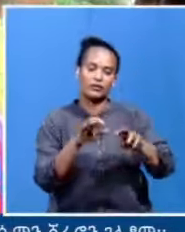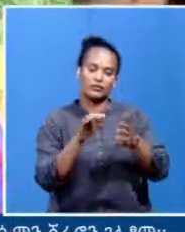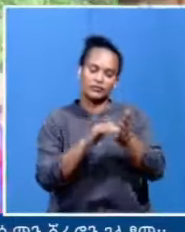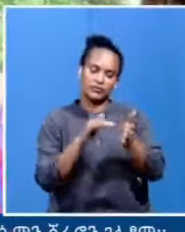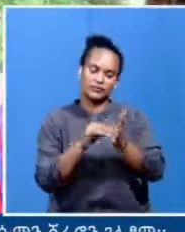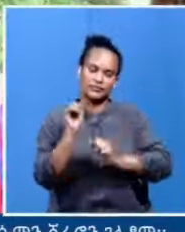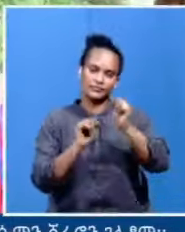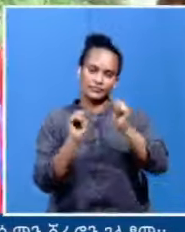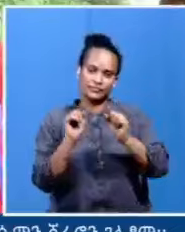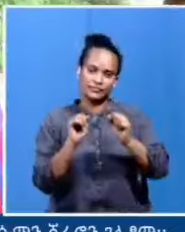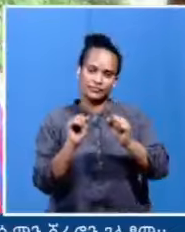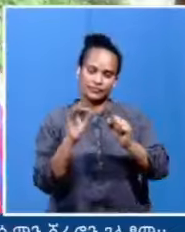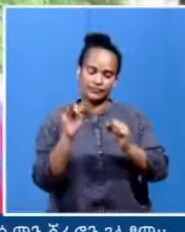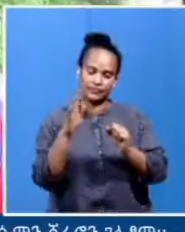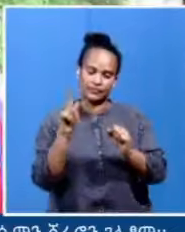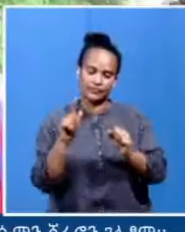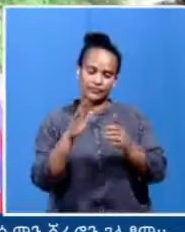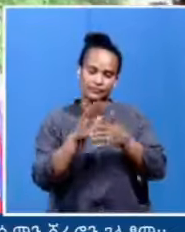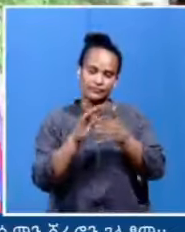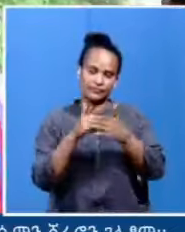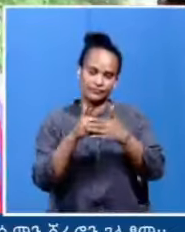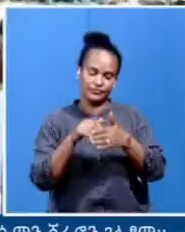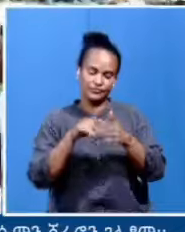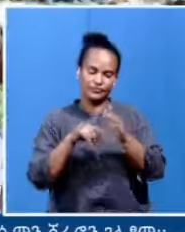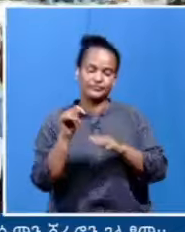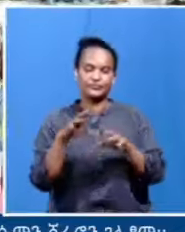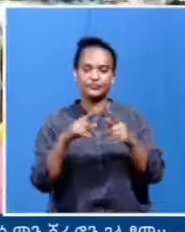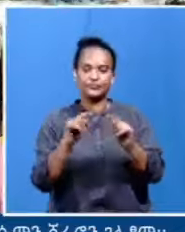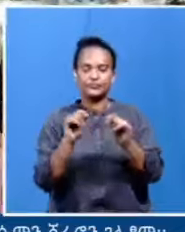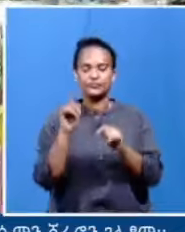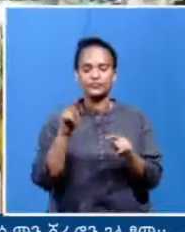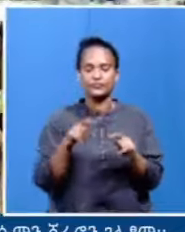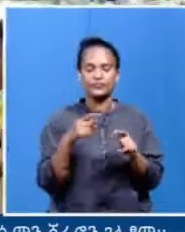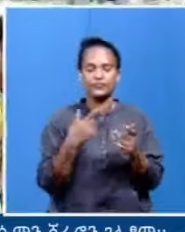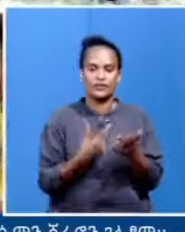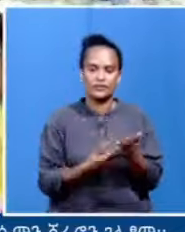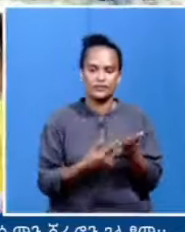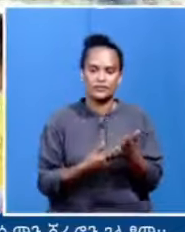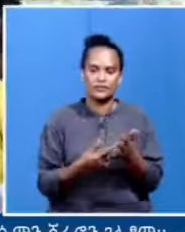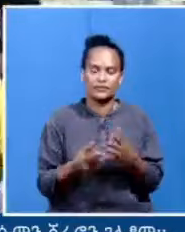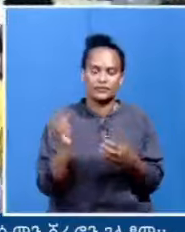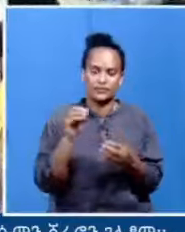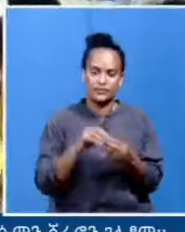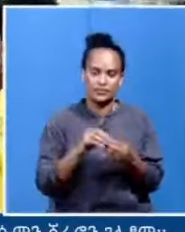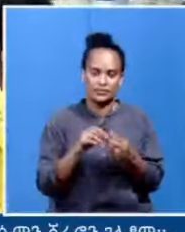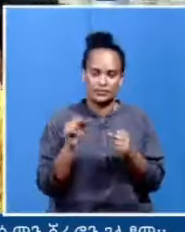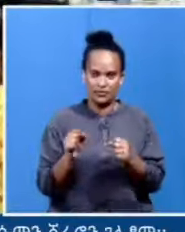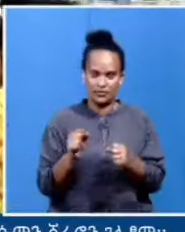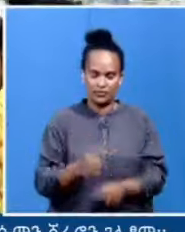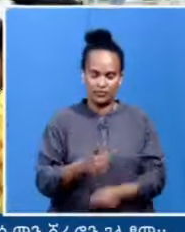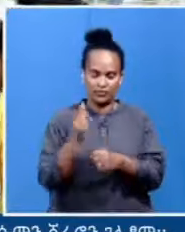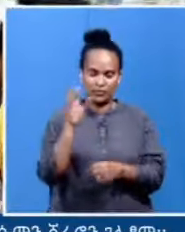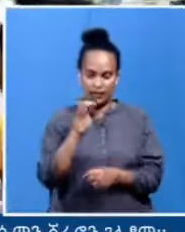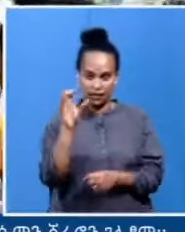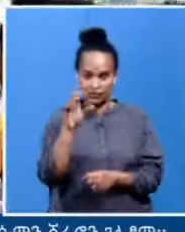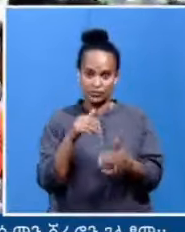ተደጋጋሚ ውድድር እውን ካብ ፌደሬሽን ኩዕሶ ኢድ ተደጋጋሚ ውድድር ተዝካየድ ክቐፅል ክኸል እኒሄ። ካብዚ ብዝዘለለ ተጠናኪሩ ብደንቢ ስፖንሰራት ተኣላልሽ